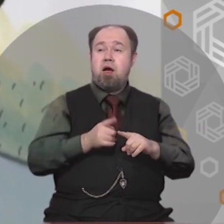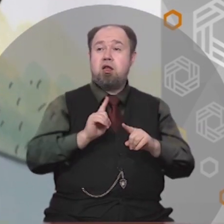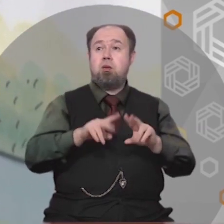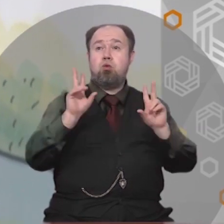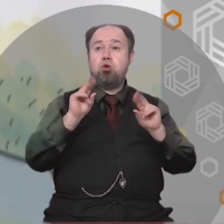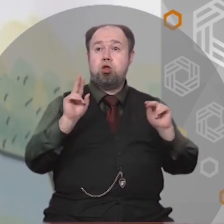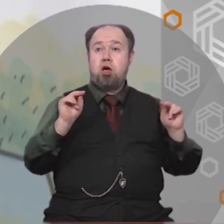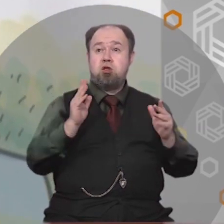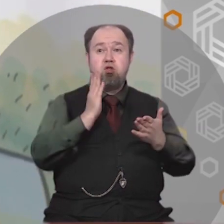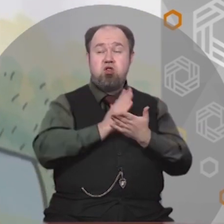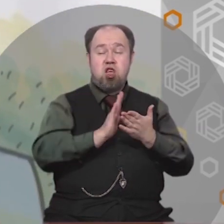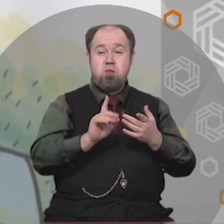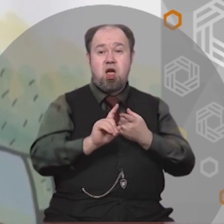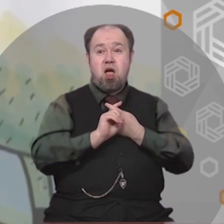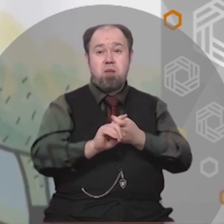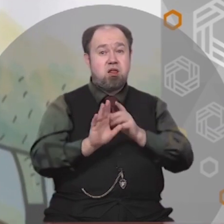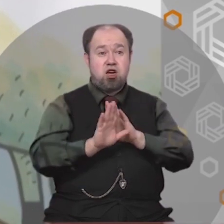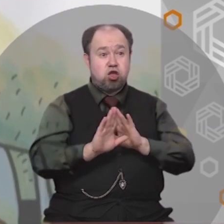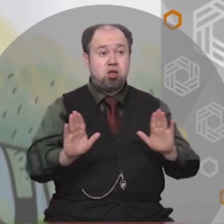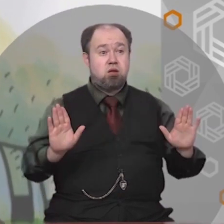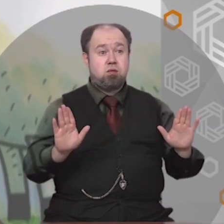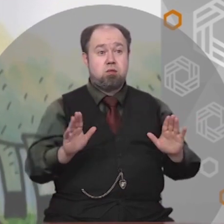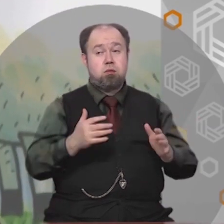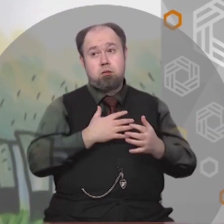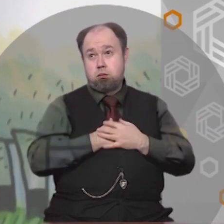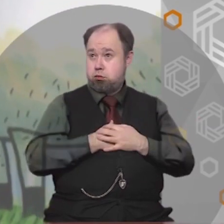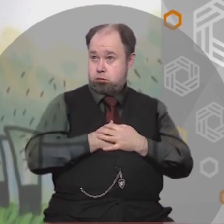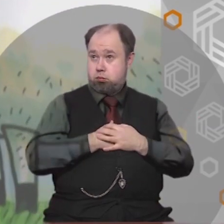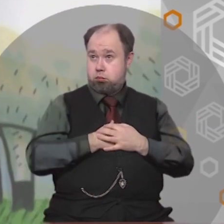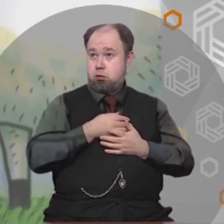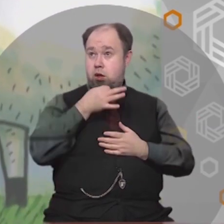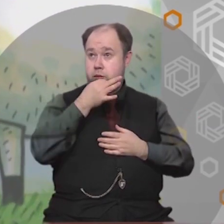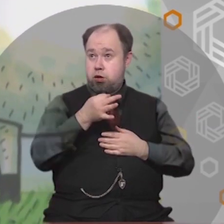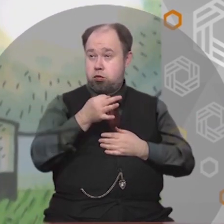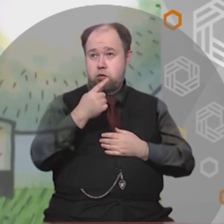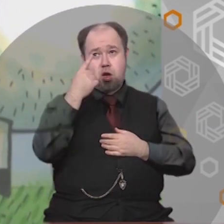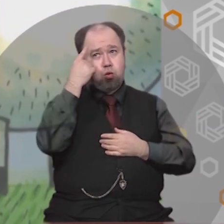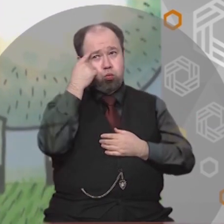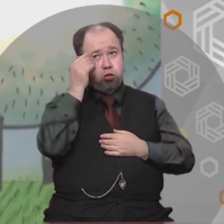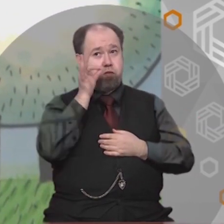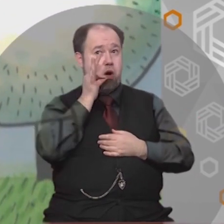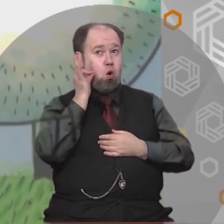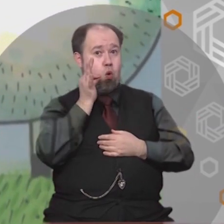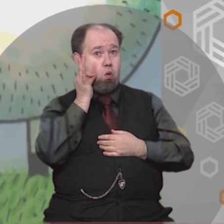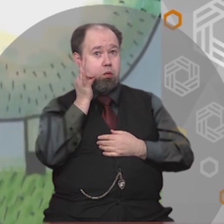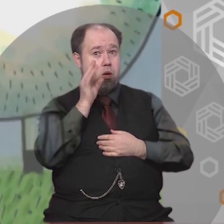счастью не имеем никакого отношения. Мяу!» произнес задумчиво